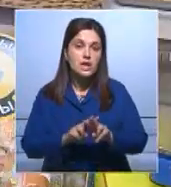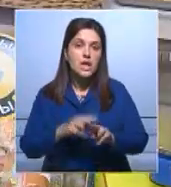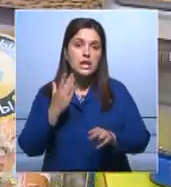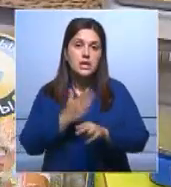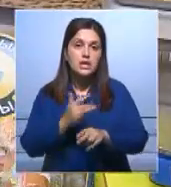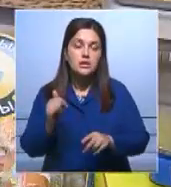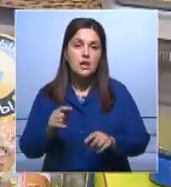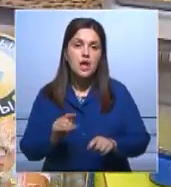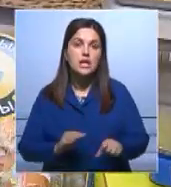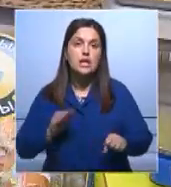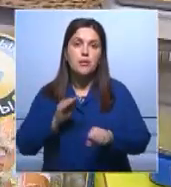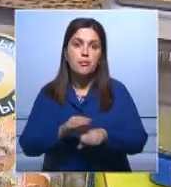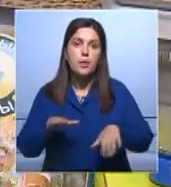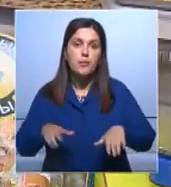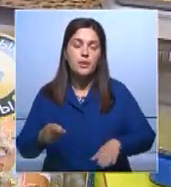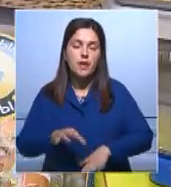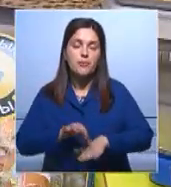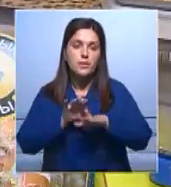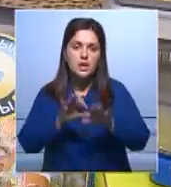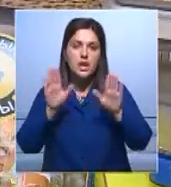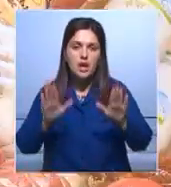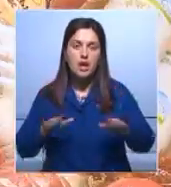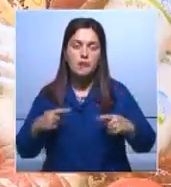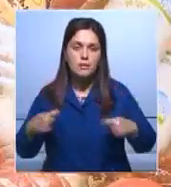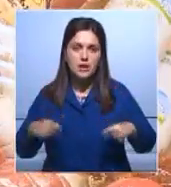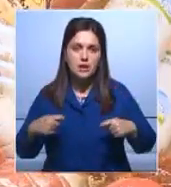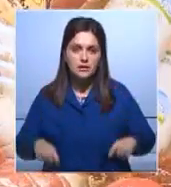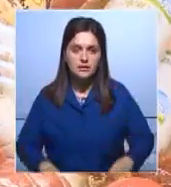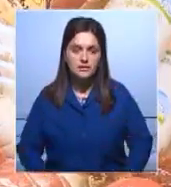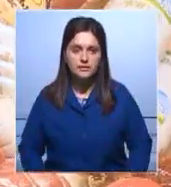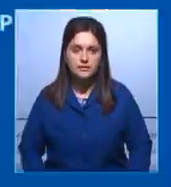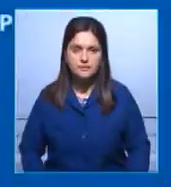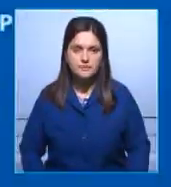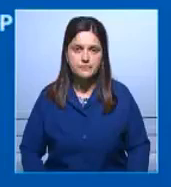столице созданы дополнительные места для проведения ярмарок.